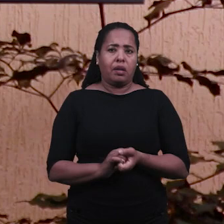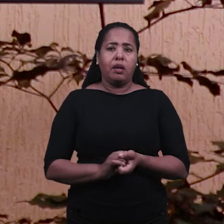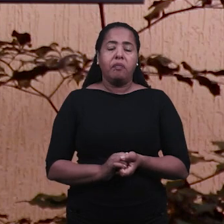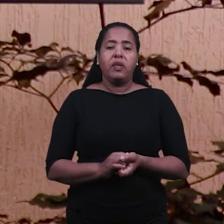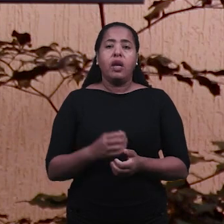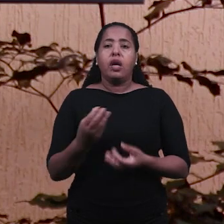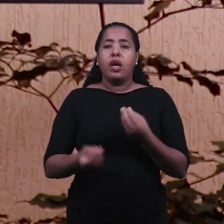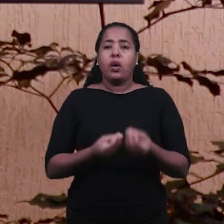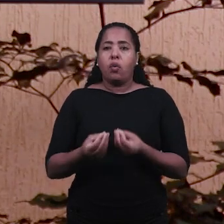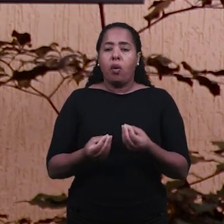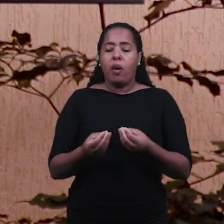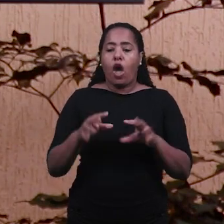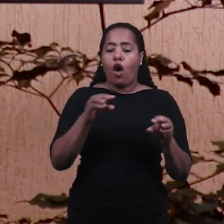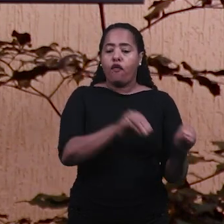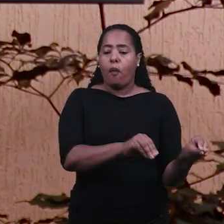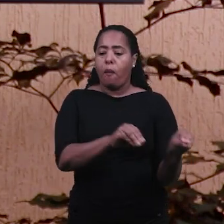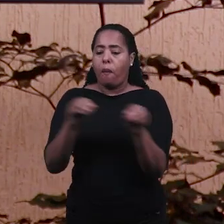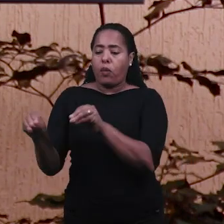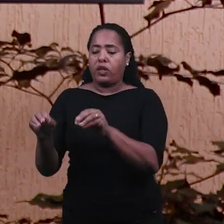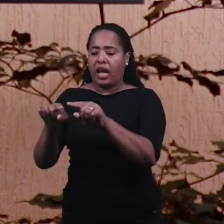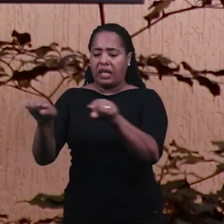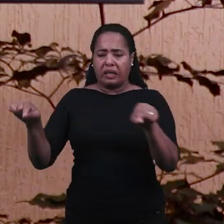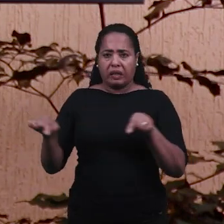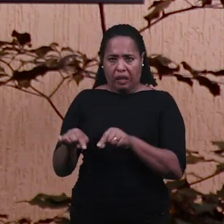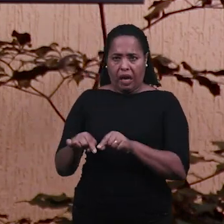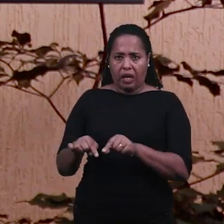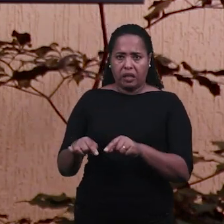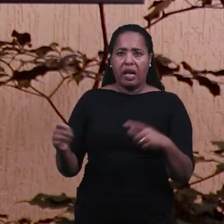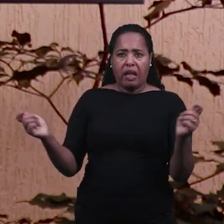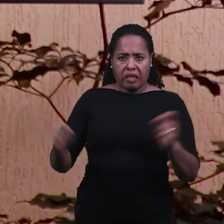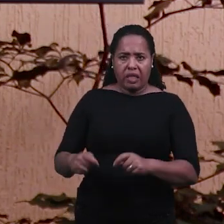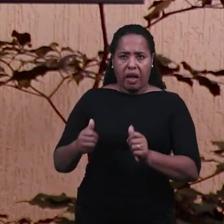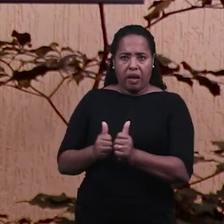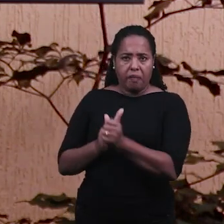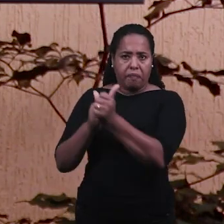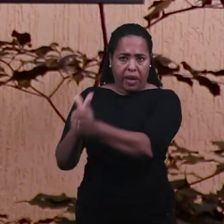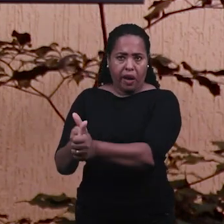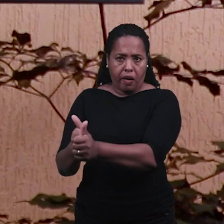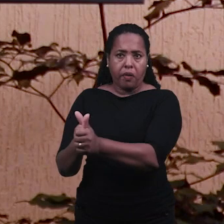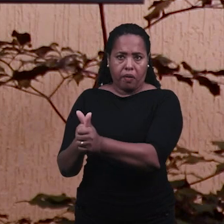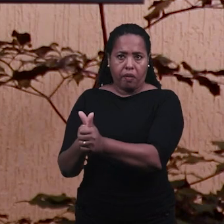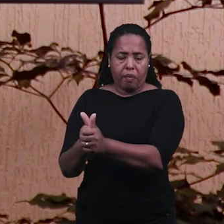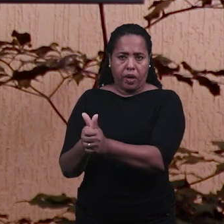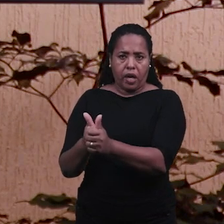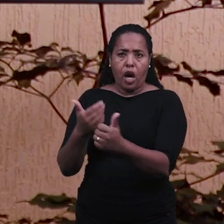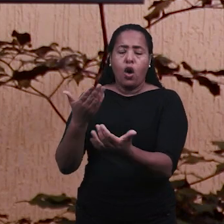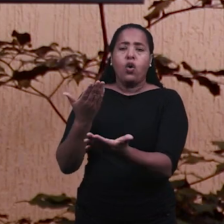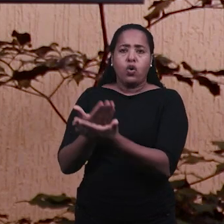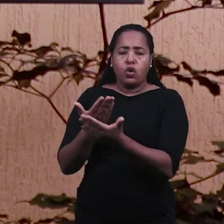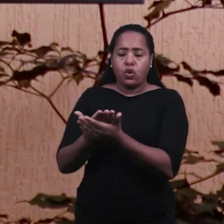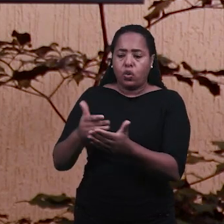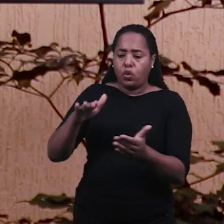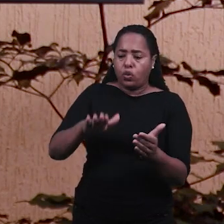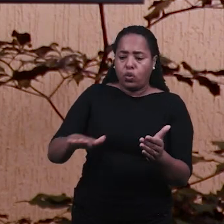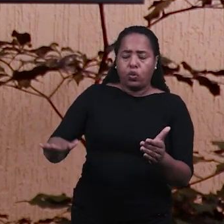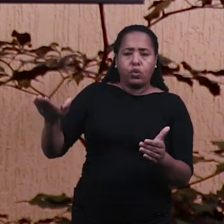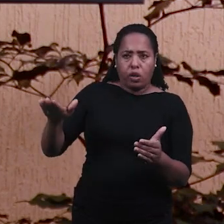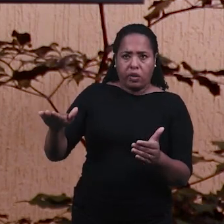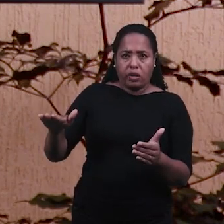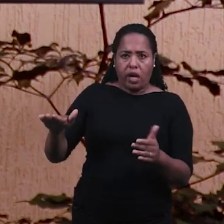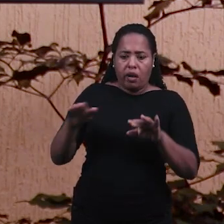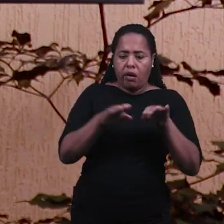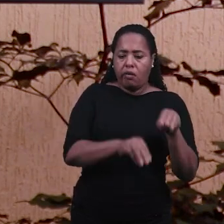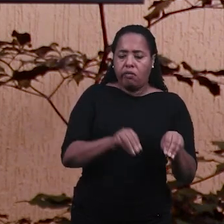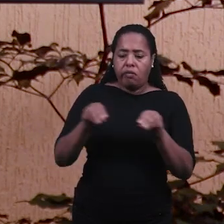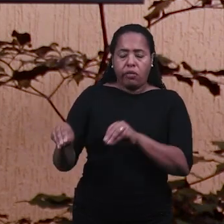accélérer cet enfant de classe. Elle a la capacité d'accompagner la classe des